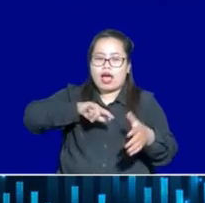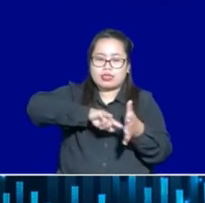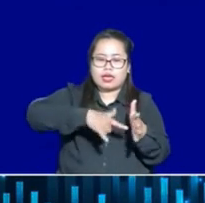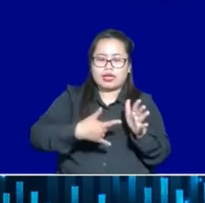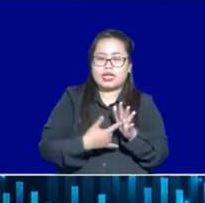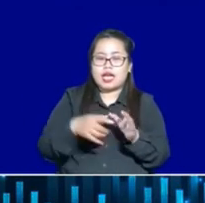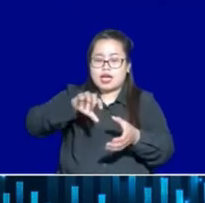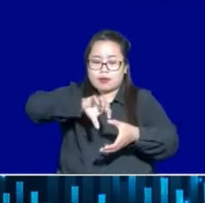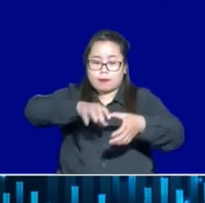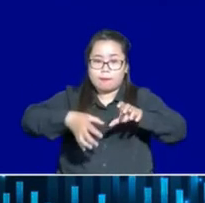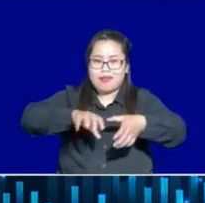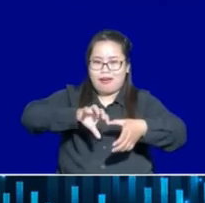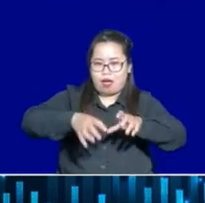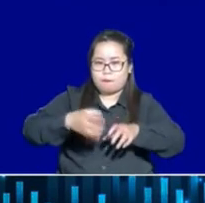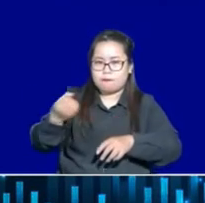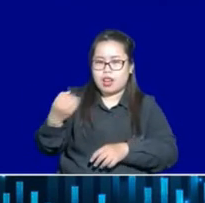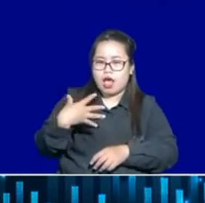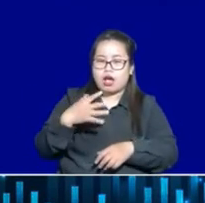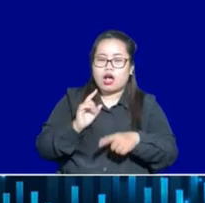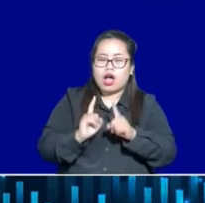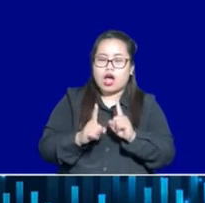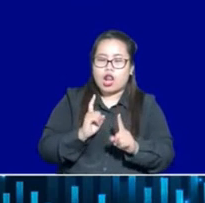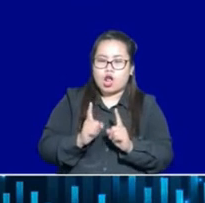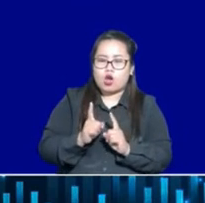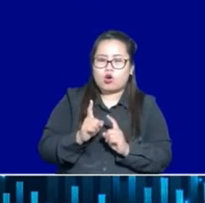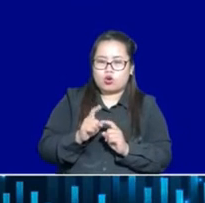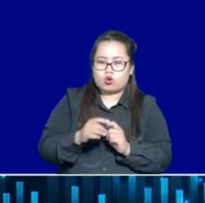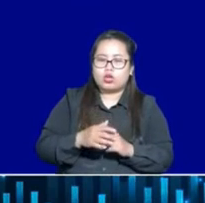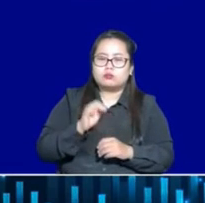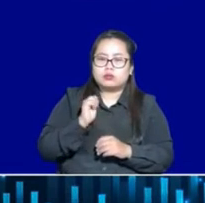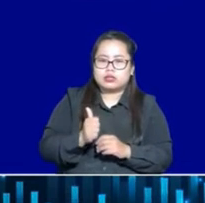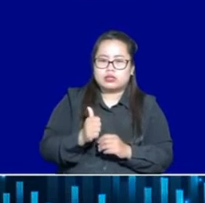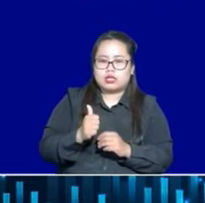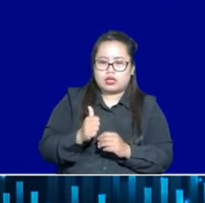karena dia long chain